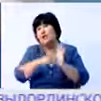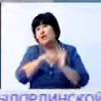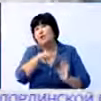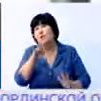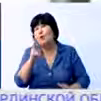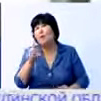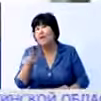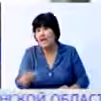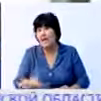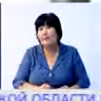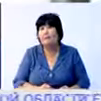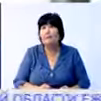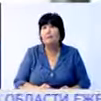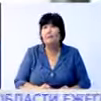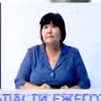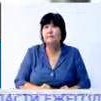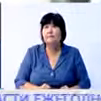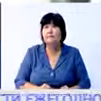миллионов тенге.